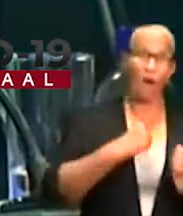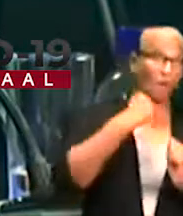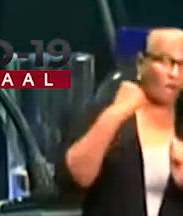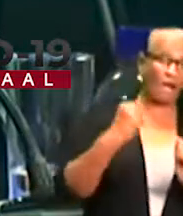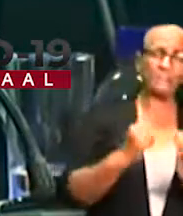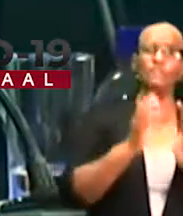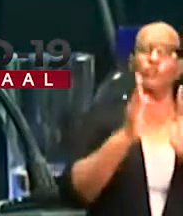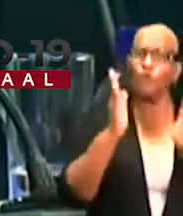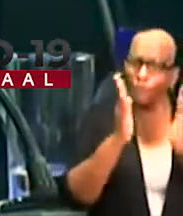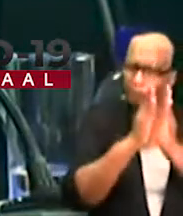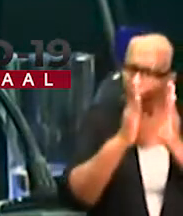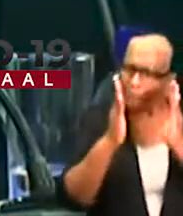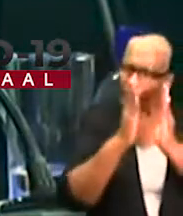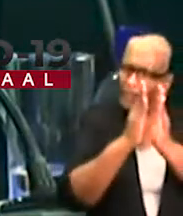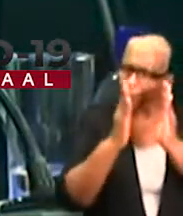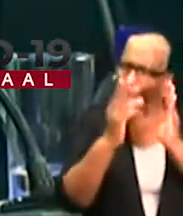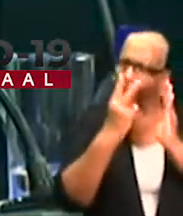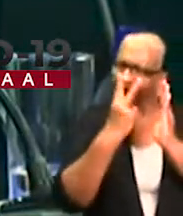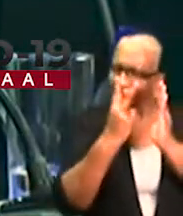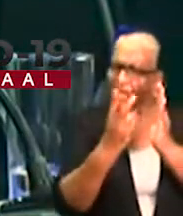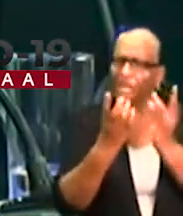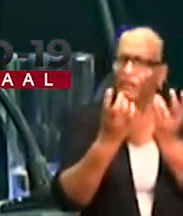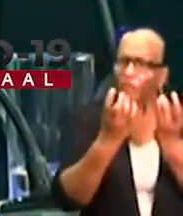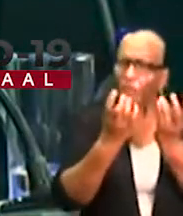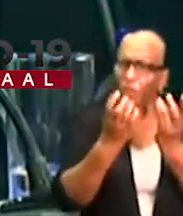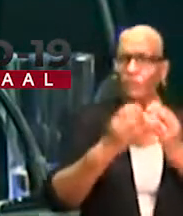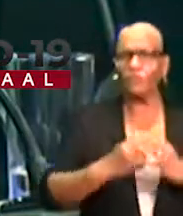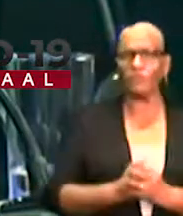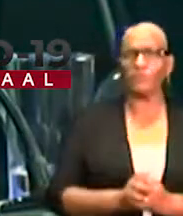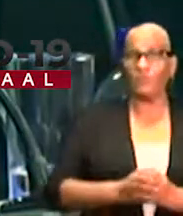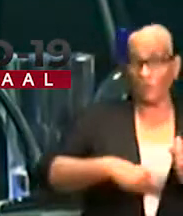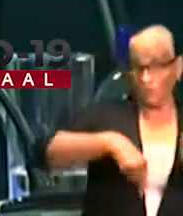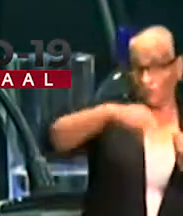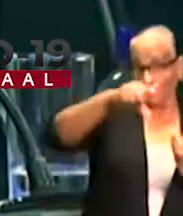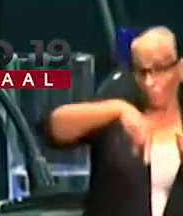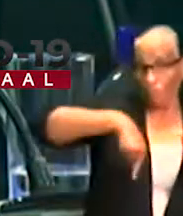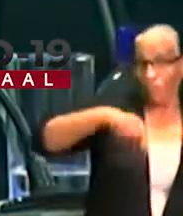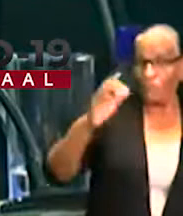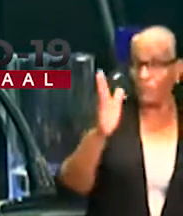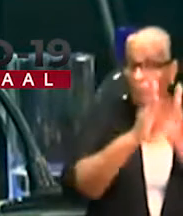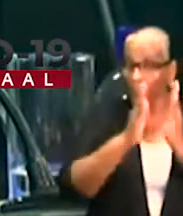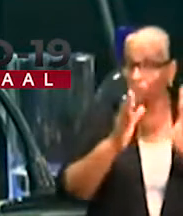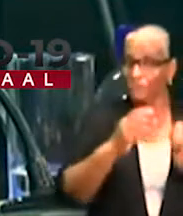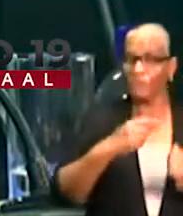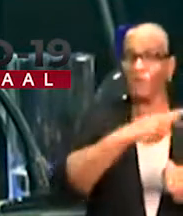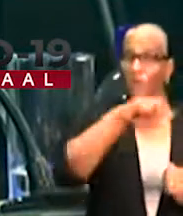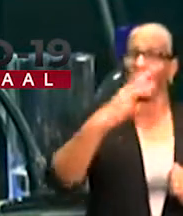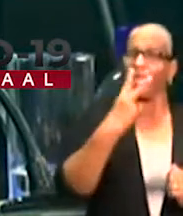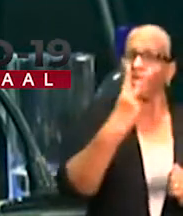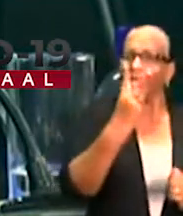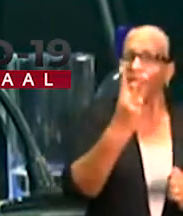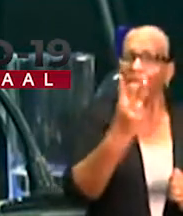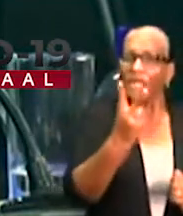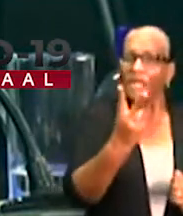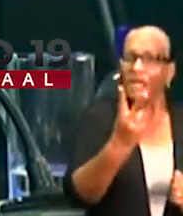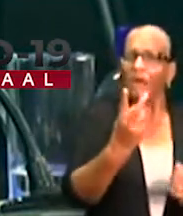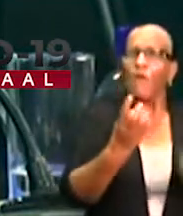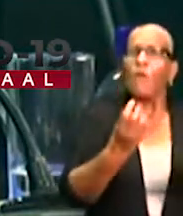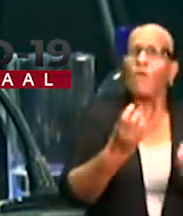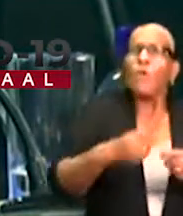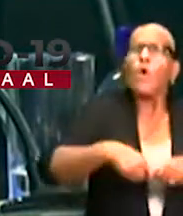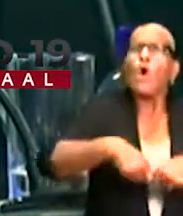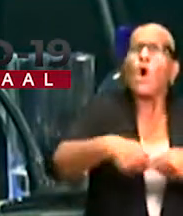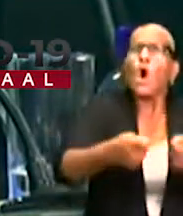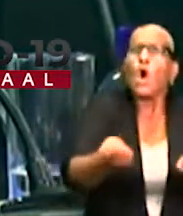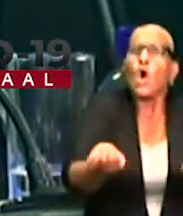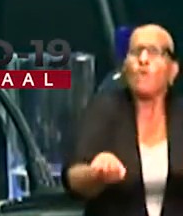zo'n advies. En voor in de komende periode zullen we kijken bij de uitvoering van de